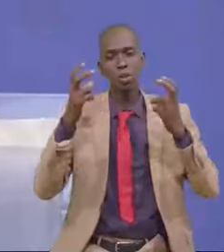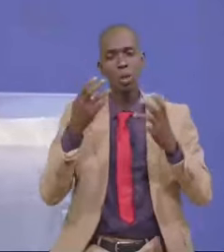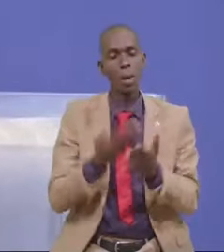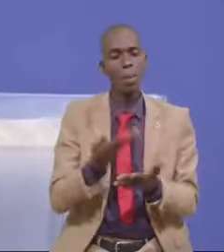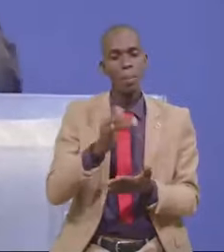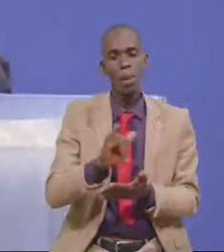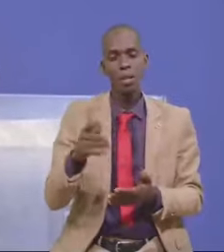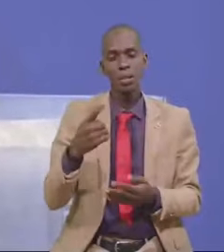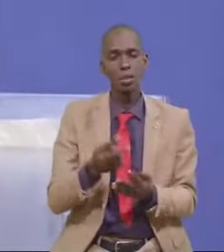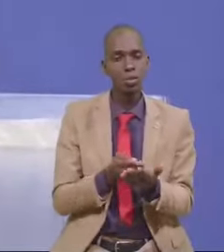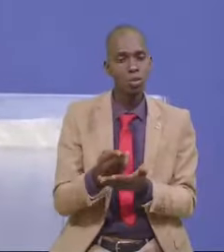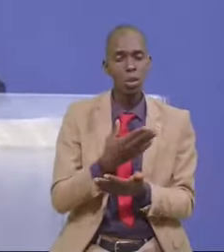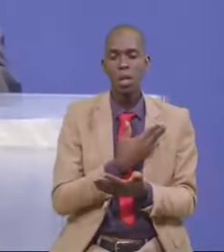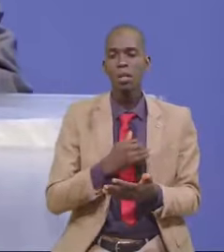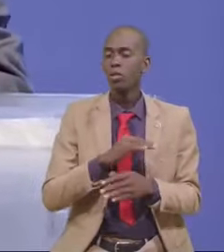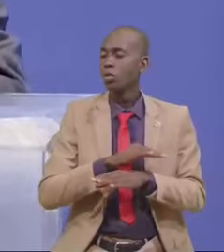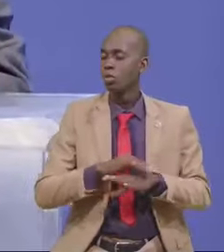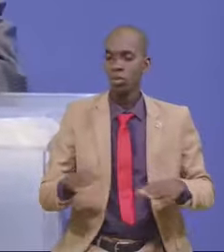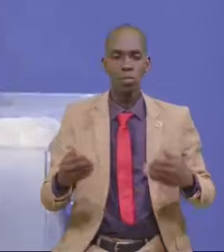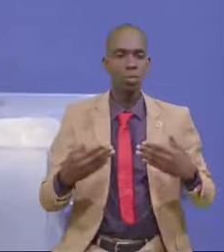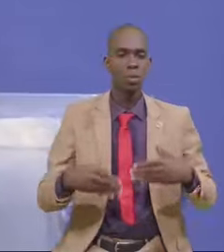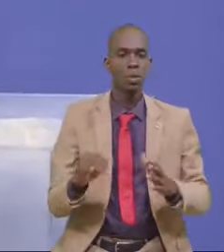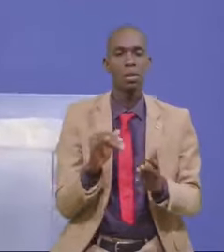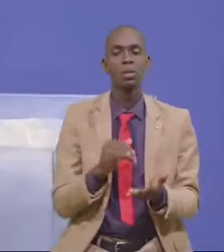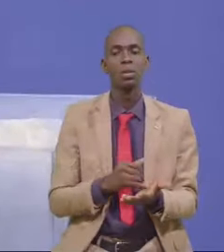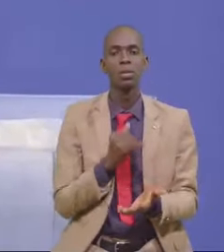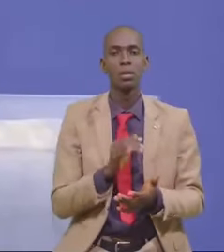Pour acquérir la vérité et ne pas la vendre.